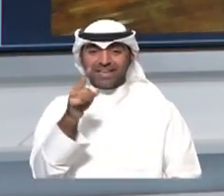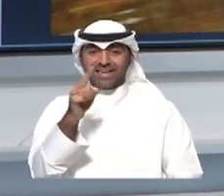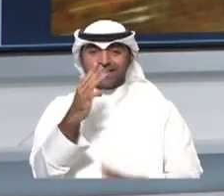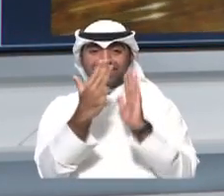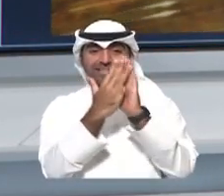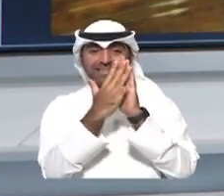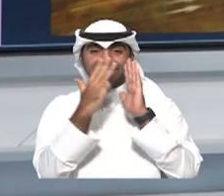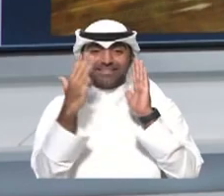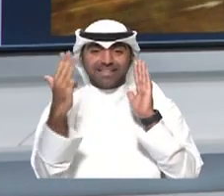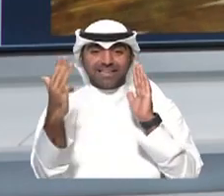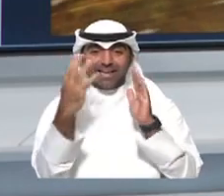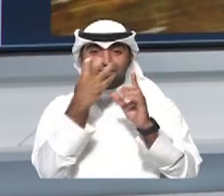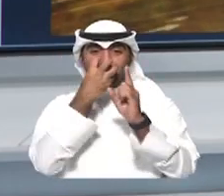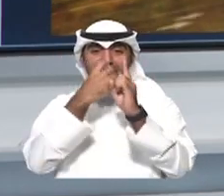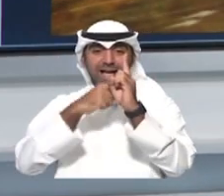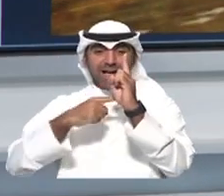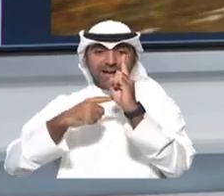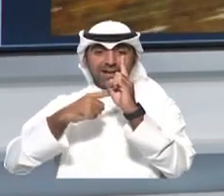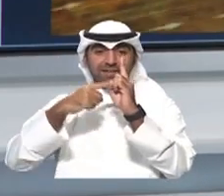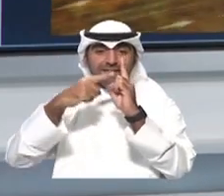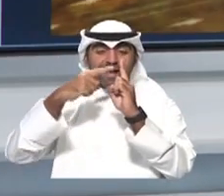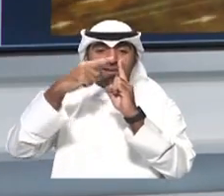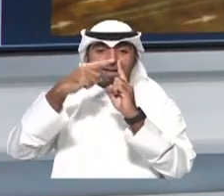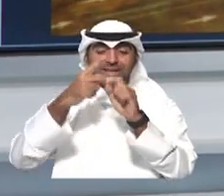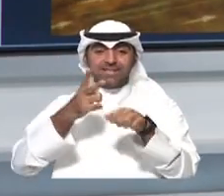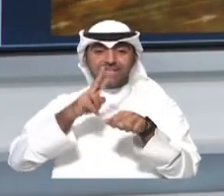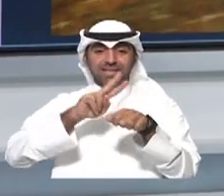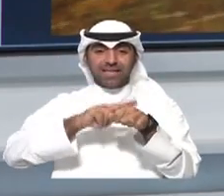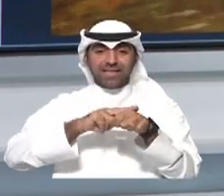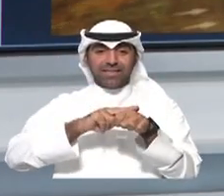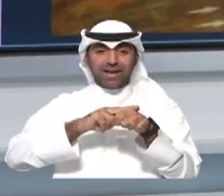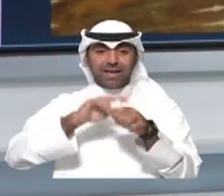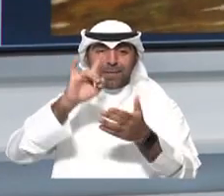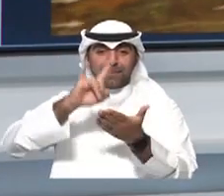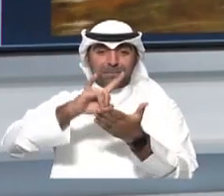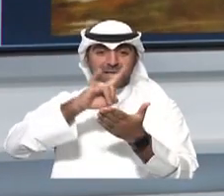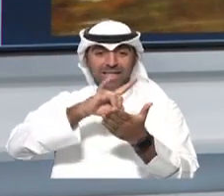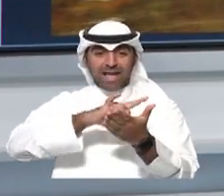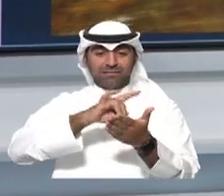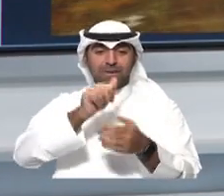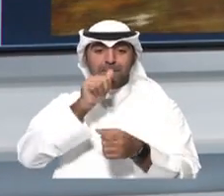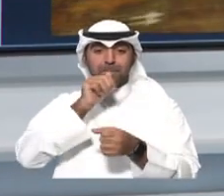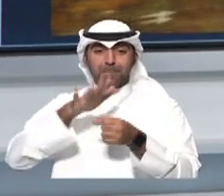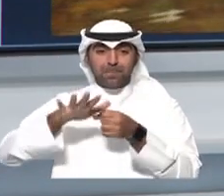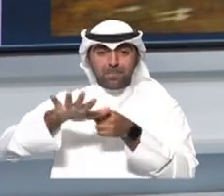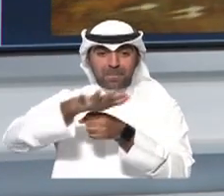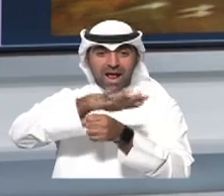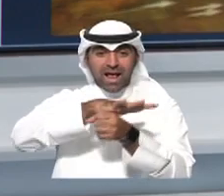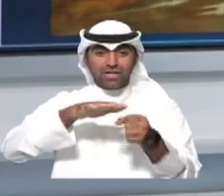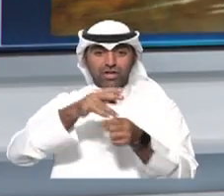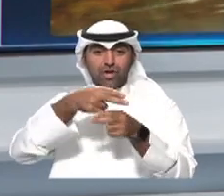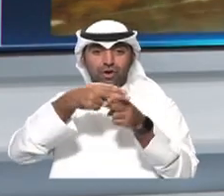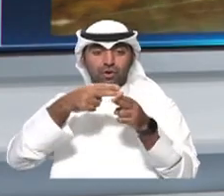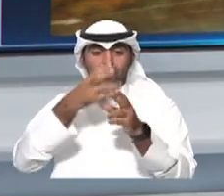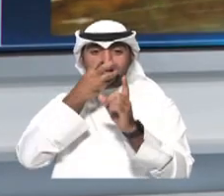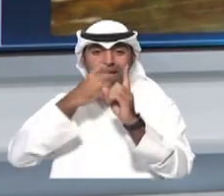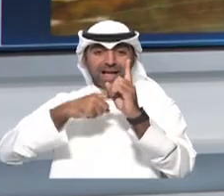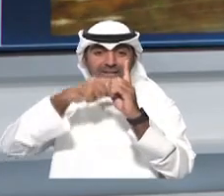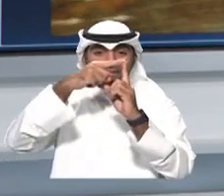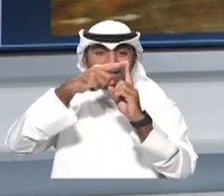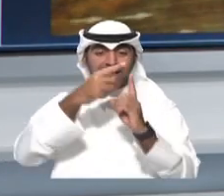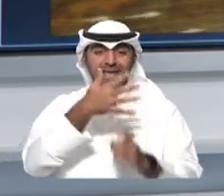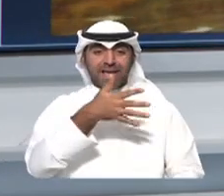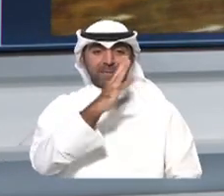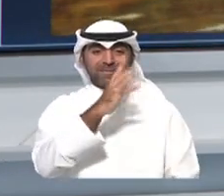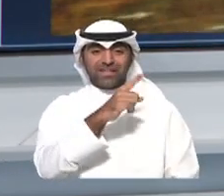درجة مئوية في معظم المناطق البرية وكذلك داخل البحر. منتصف يوم الغد أجواء راح تكون معتدلة إلى دافية،